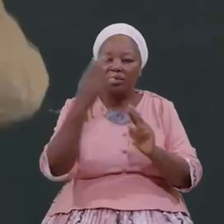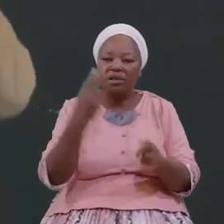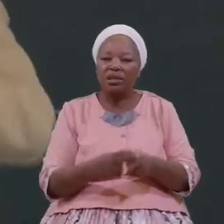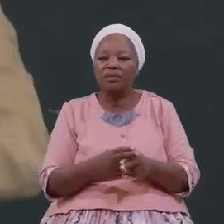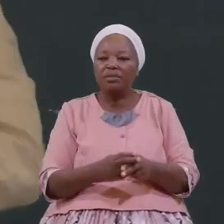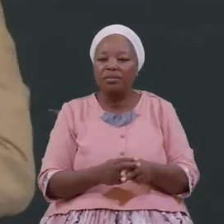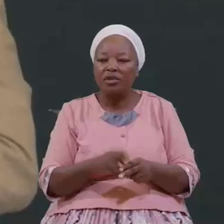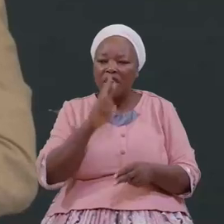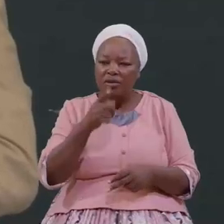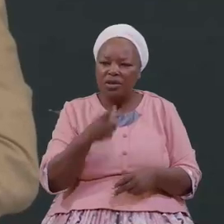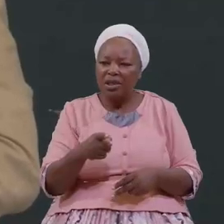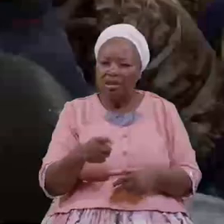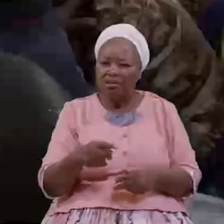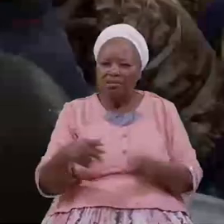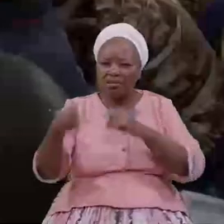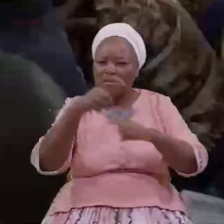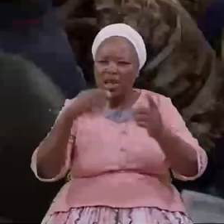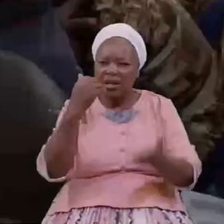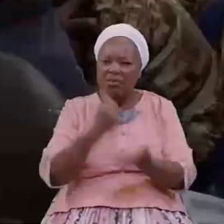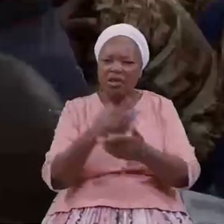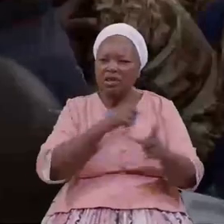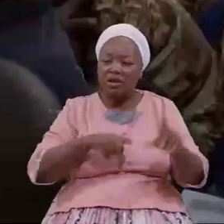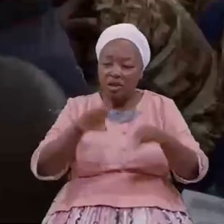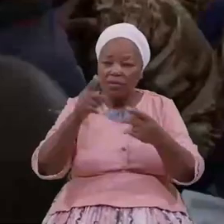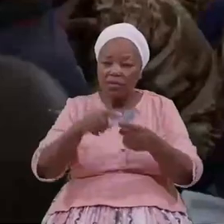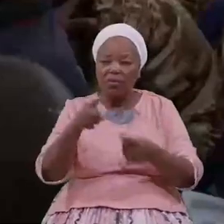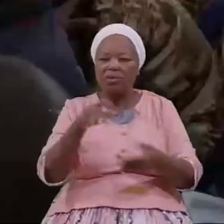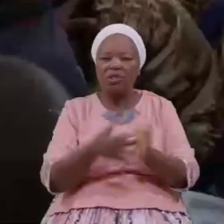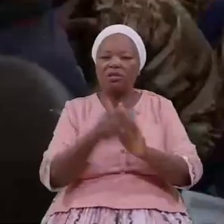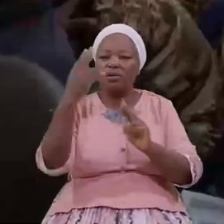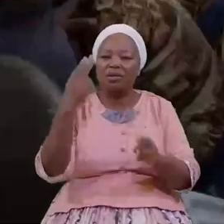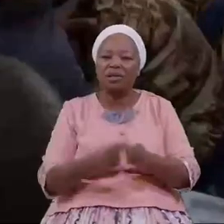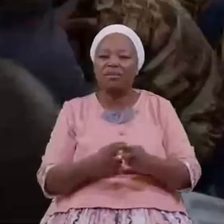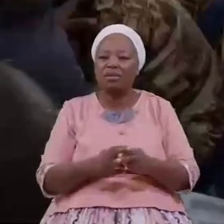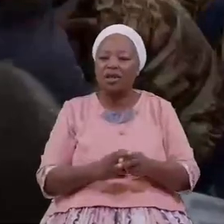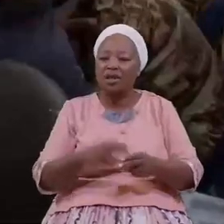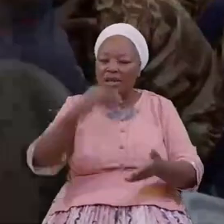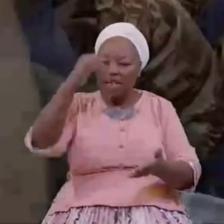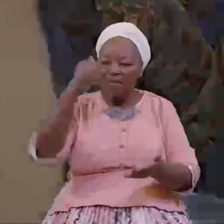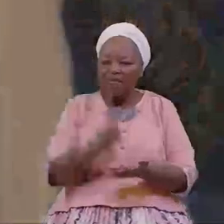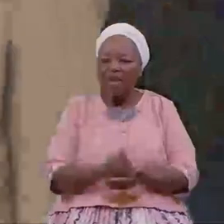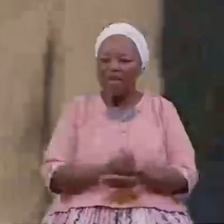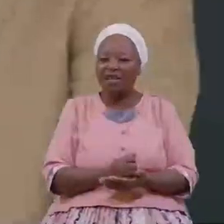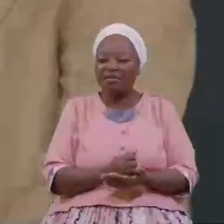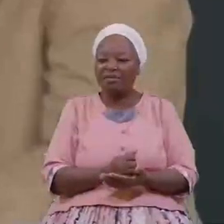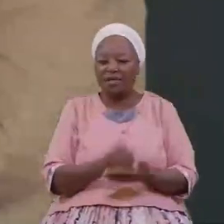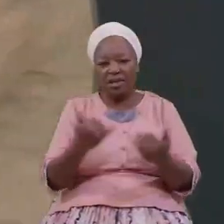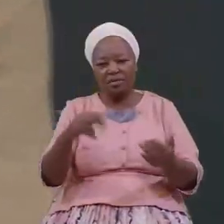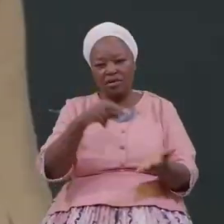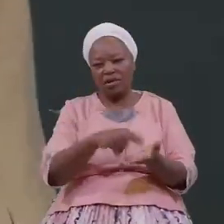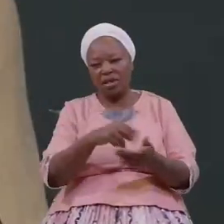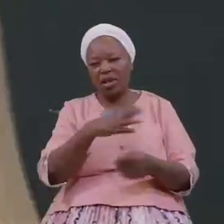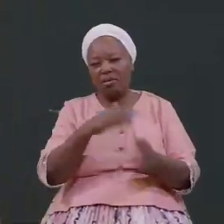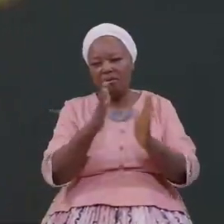Est-ce que vous êtes là? Je dis, que le Seigneur vous l'accorde. Amen. Pourquoi ne pas vous lever et